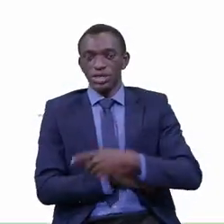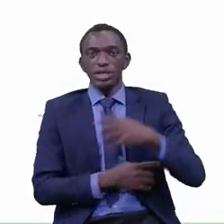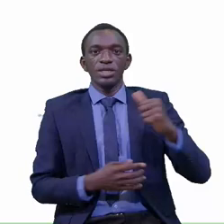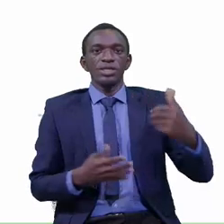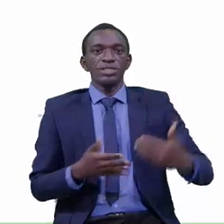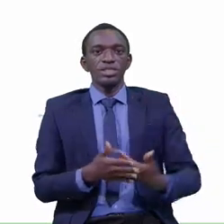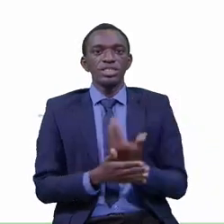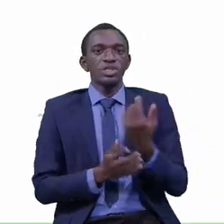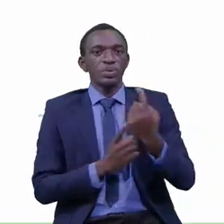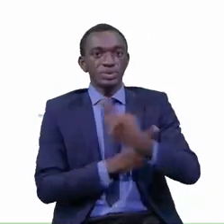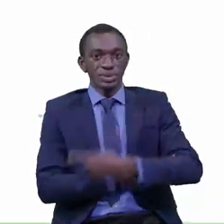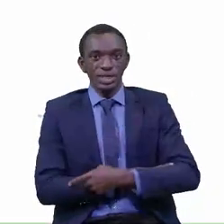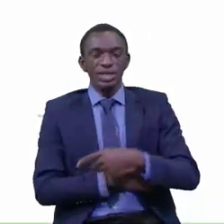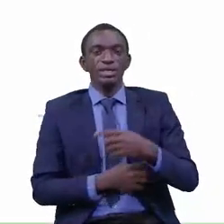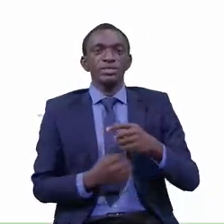un jour nouveau